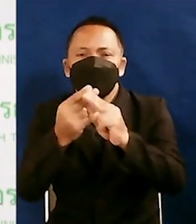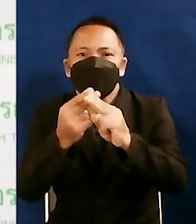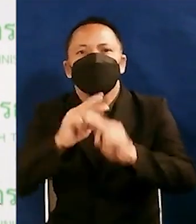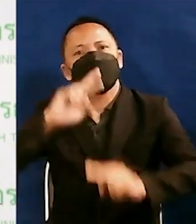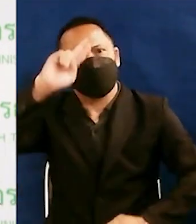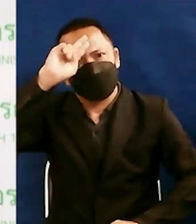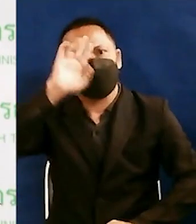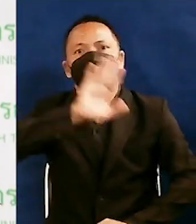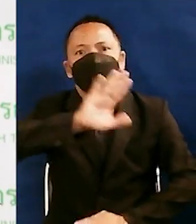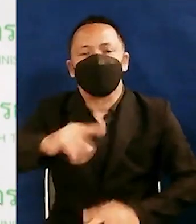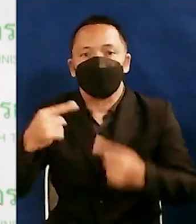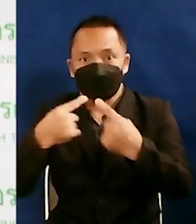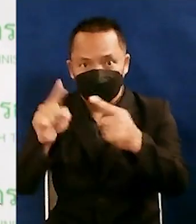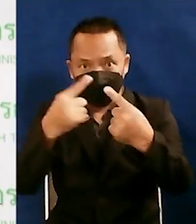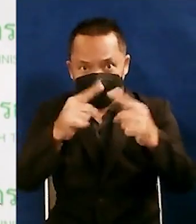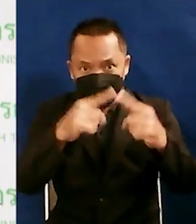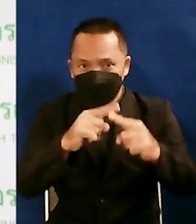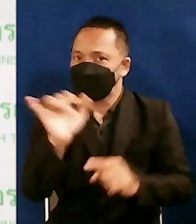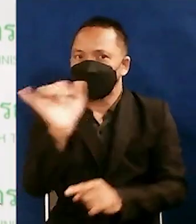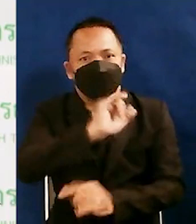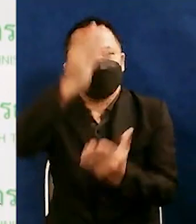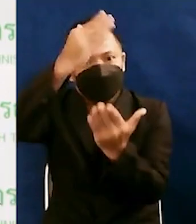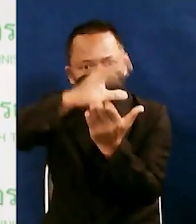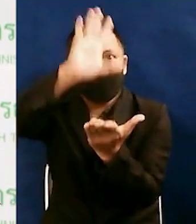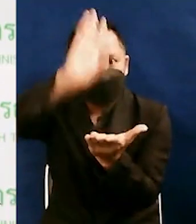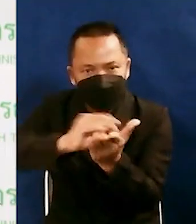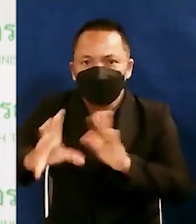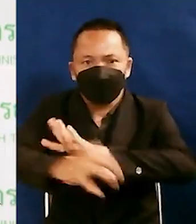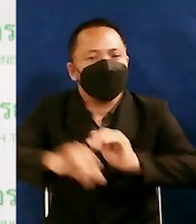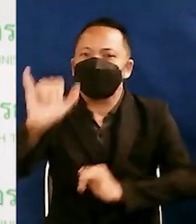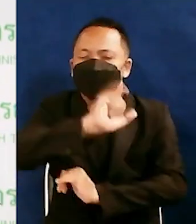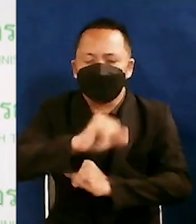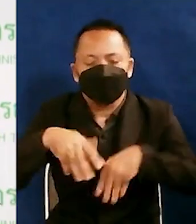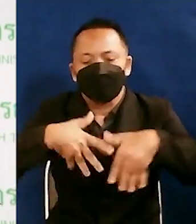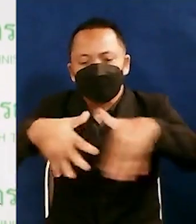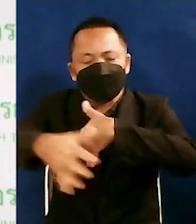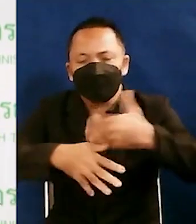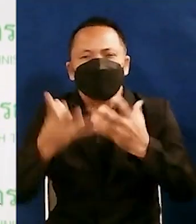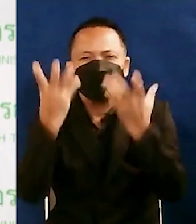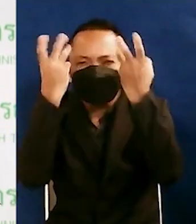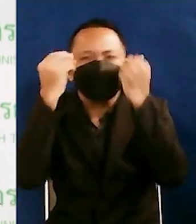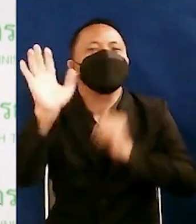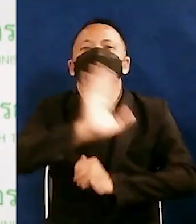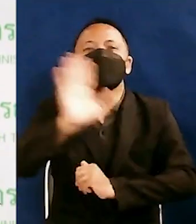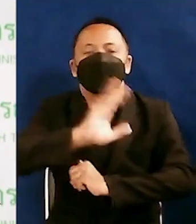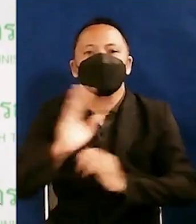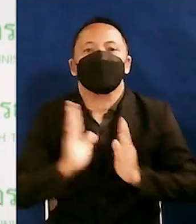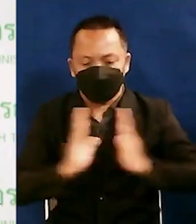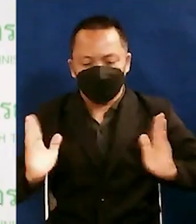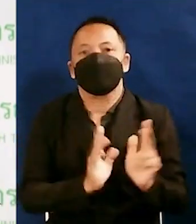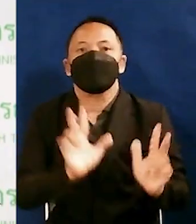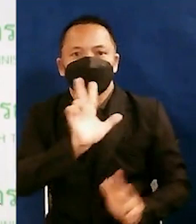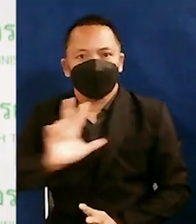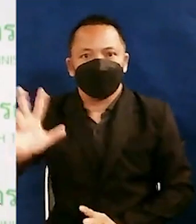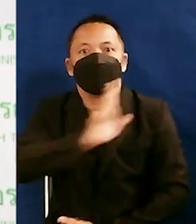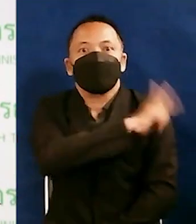นะคะแต่ว่าในส่วนอื่นๆยังไม่ได้ไปนะคะก็ขอให้ประชาชนคลายกังวลได้ค่ะในวันนี้ต้องขอบพระคุณทั้ง3ท่านนะ